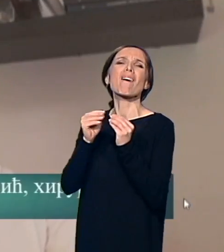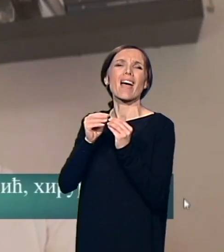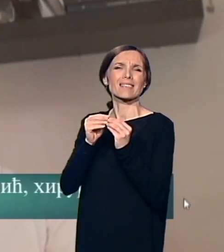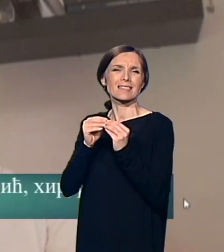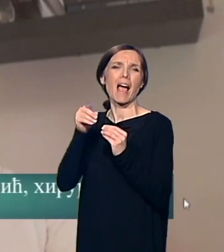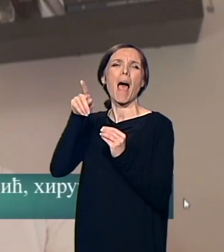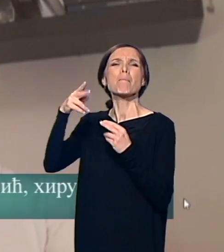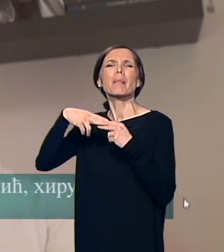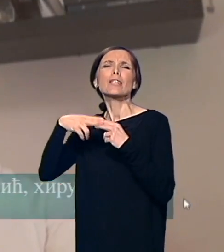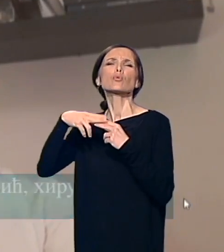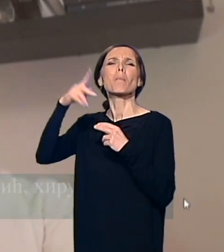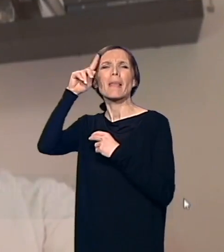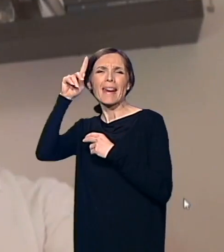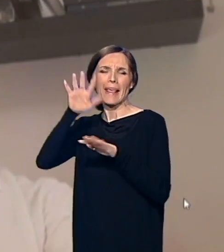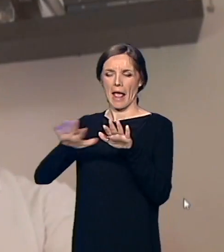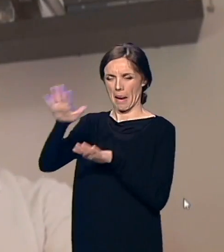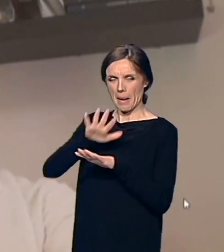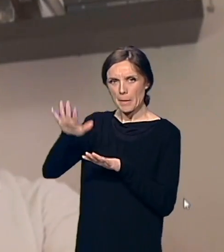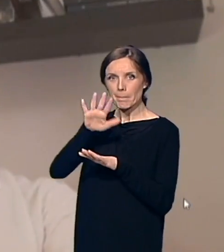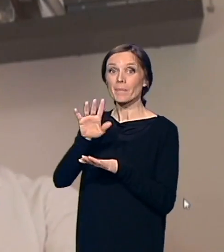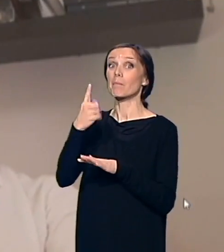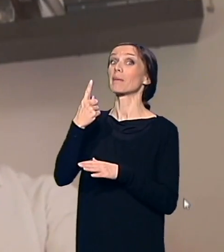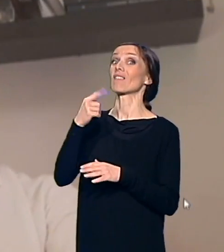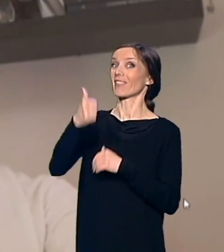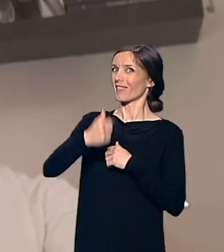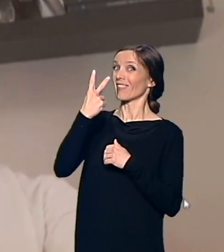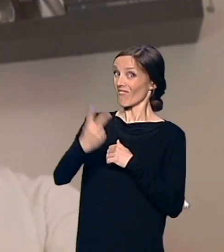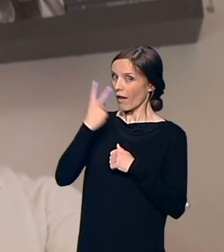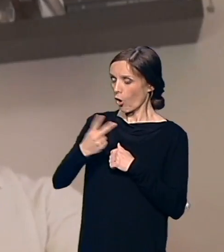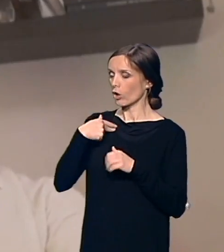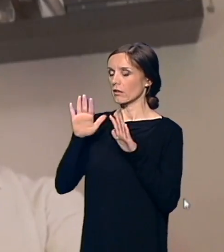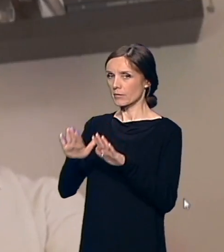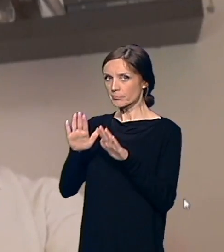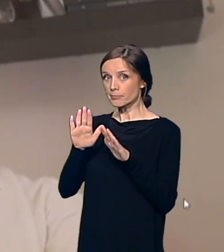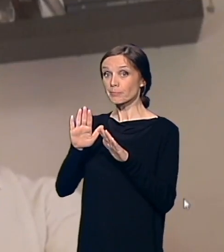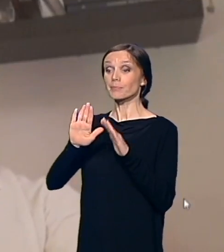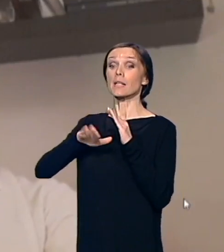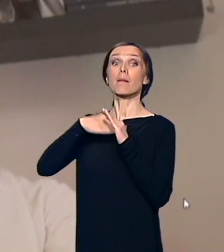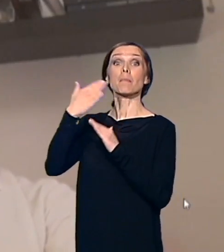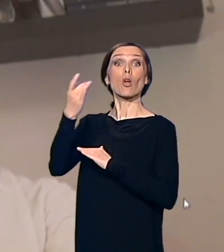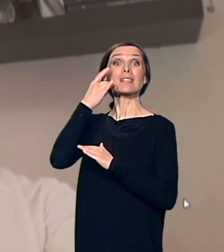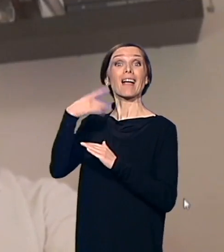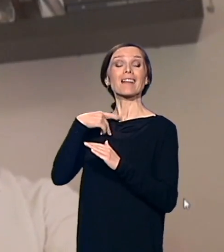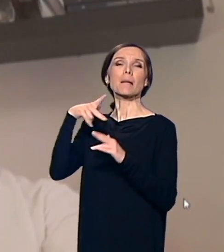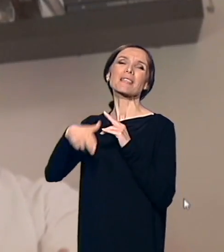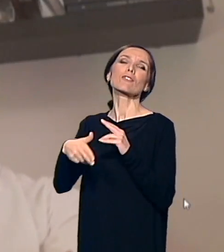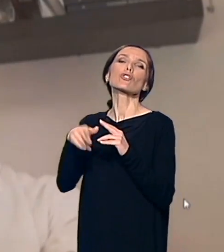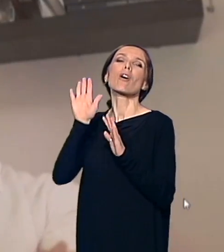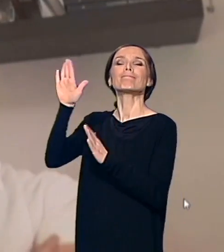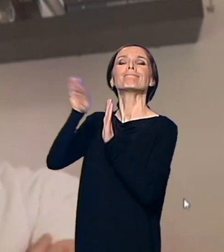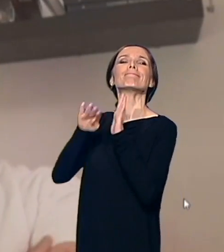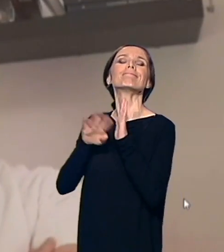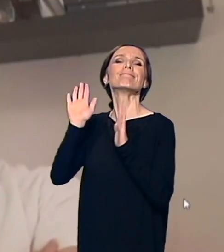Minhena. Eto, tu sam probao prve dve godine. Posle druge godine, kad je završen taj određen deo